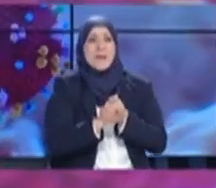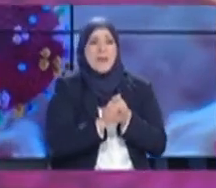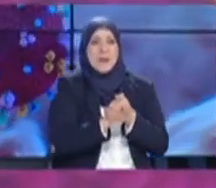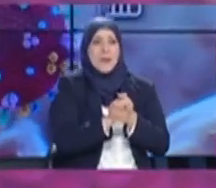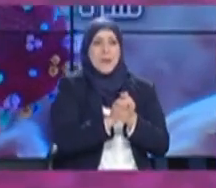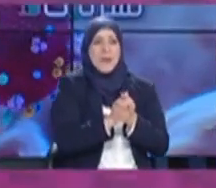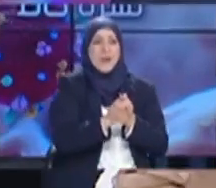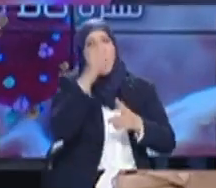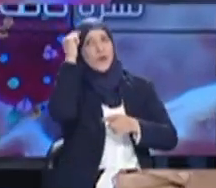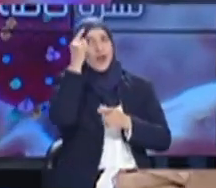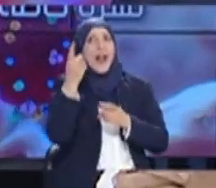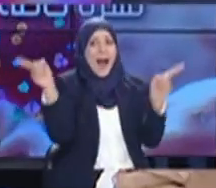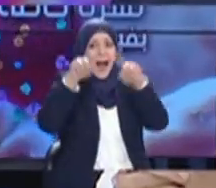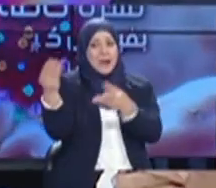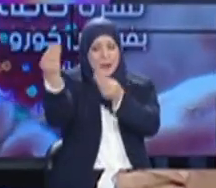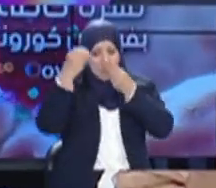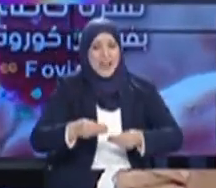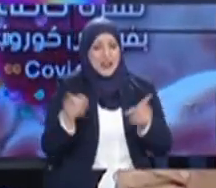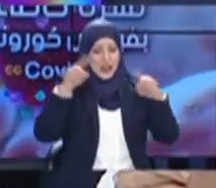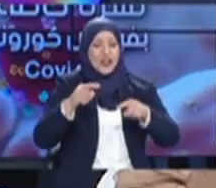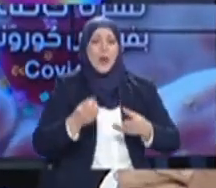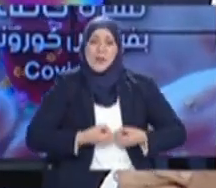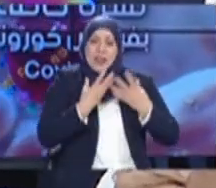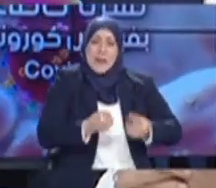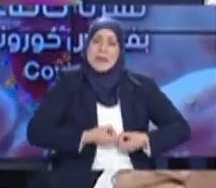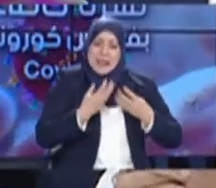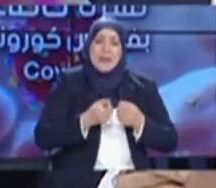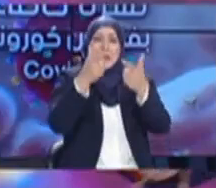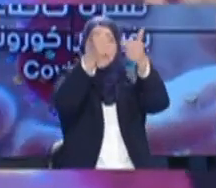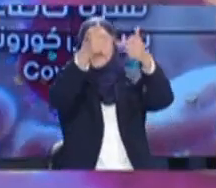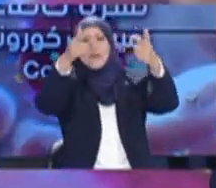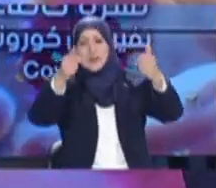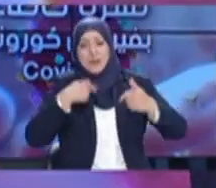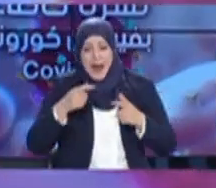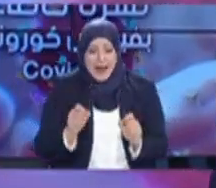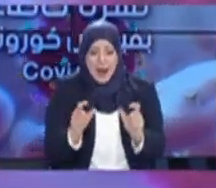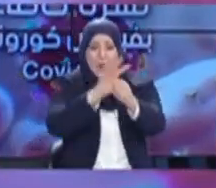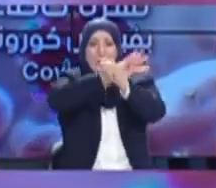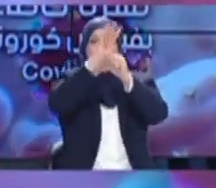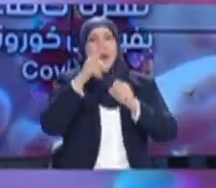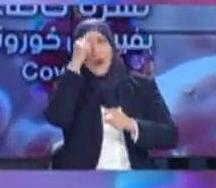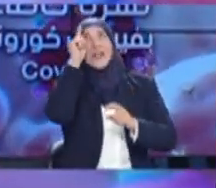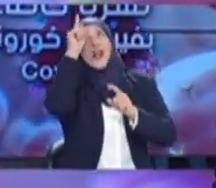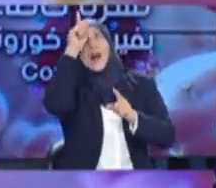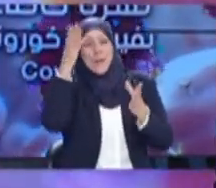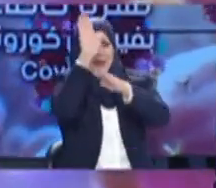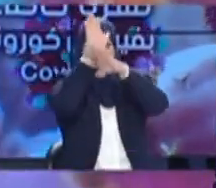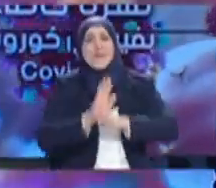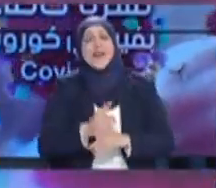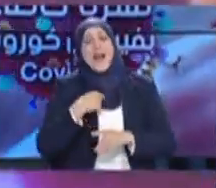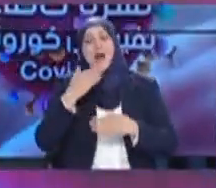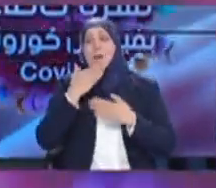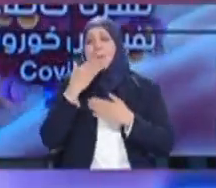قدمتها. ان شاء الله تعطينا فرصه مره اخرى نزيد نقولوا على برشا ما مازلنا قاعدين احنا والكورونا مكملين حتى تمشي علينا ان شاء الله يا ربي. وشكر